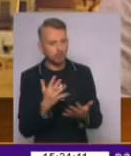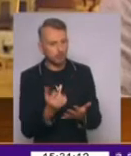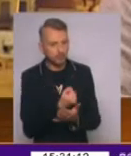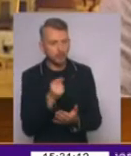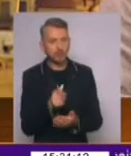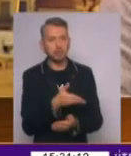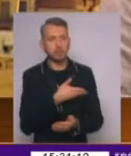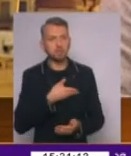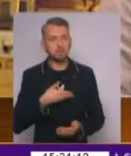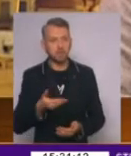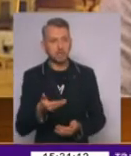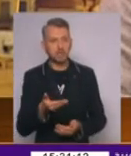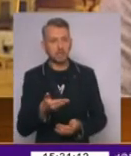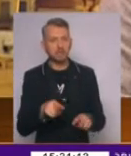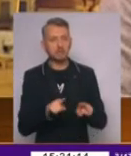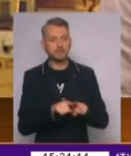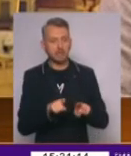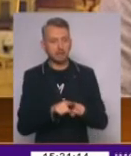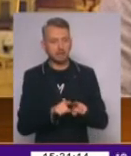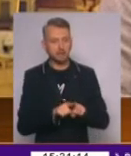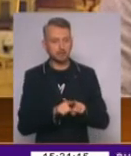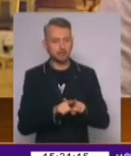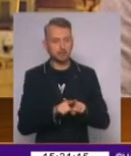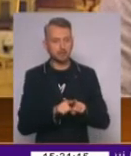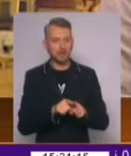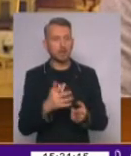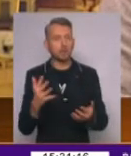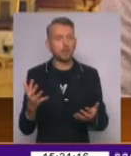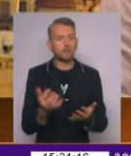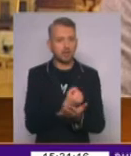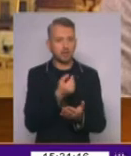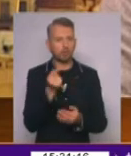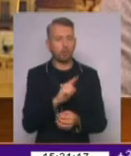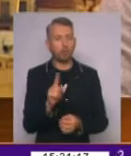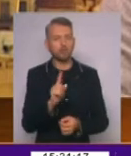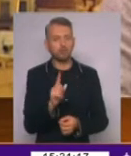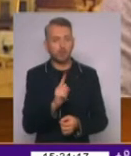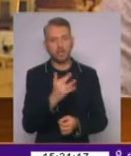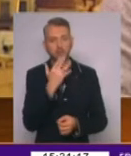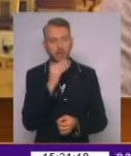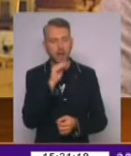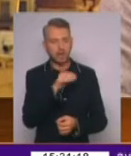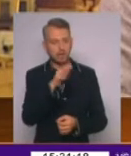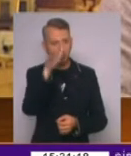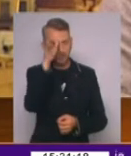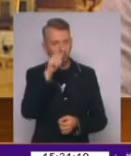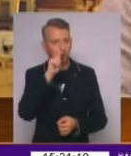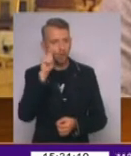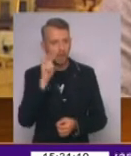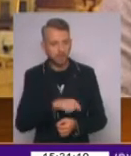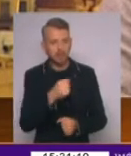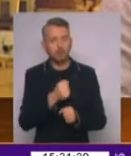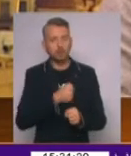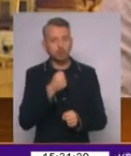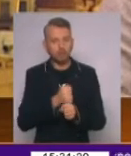що ми все-таки досягли того, що Національна академія наук України